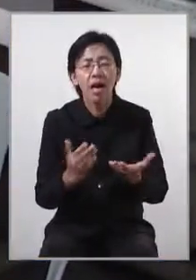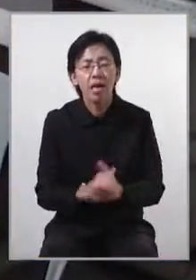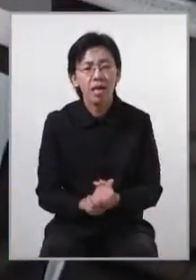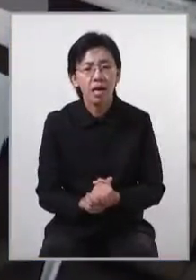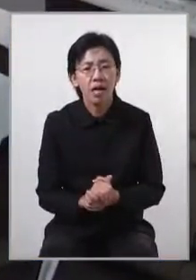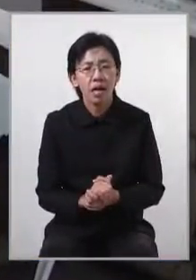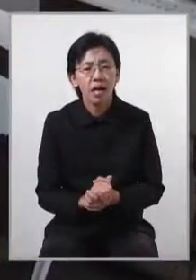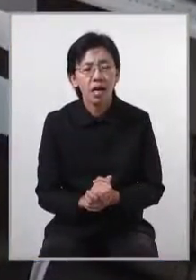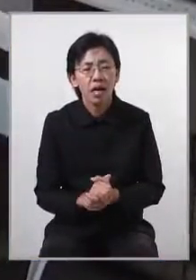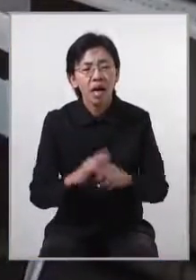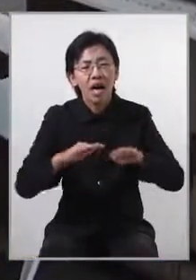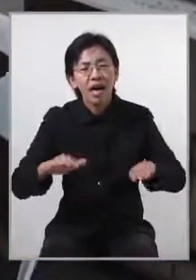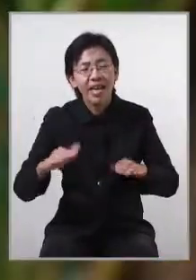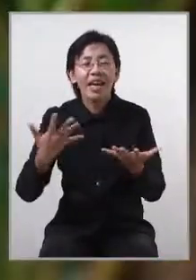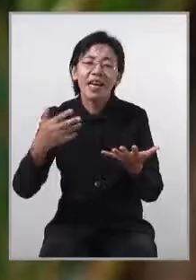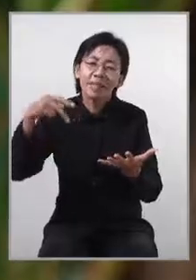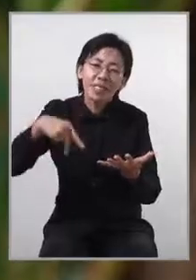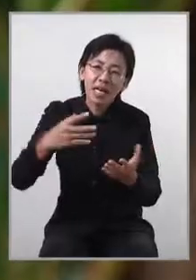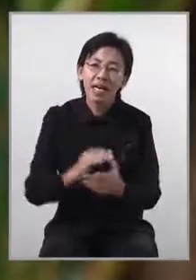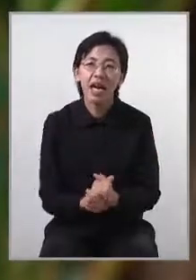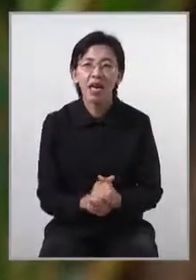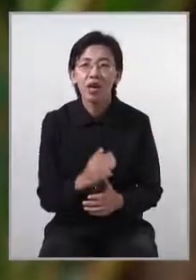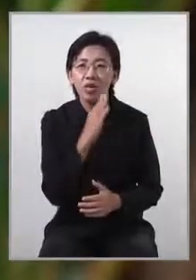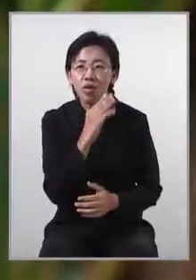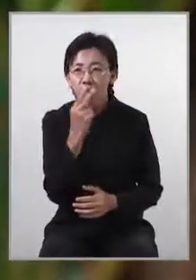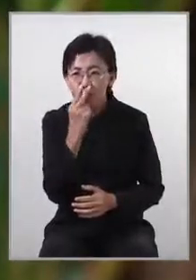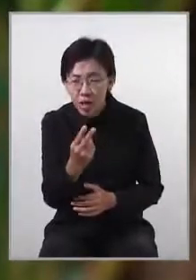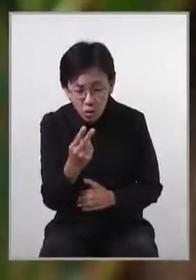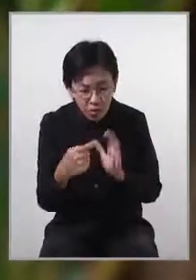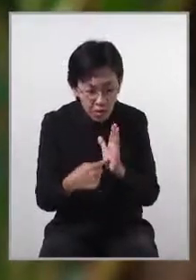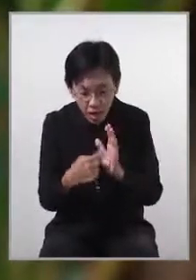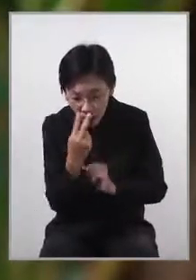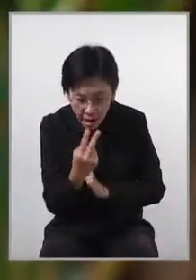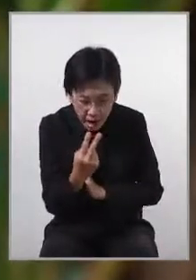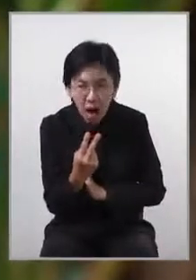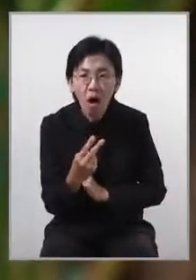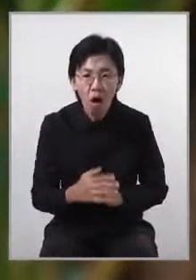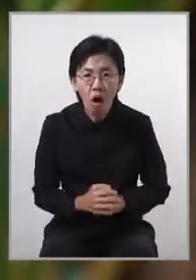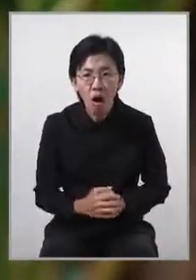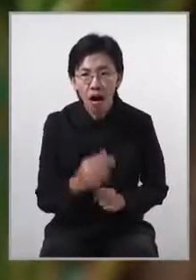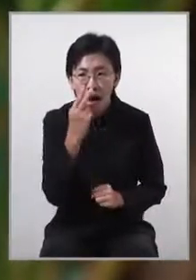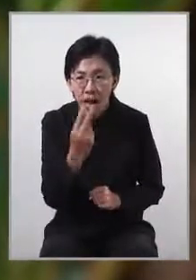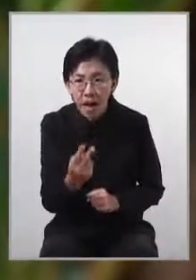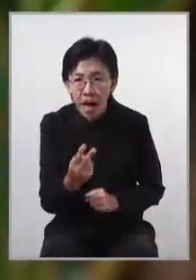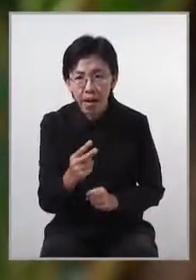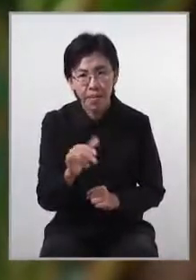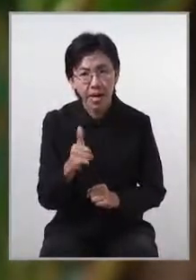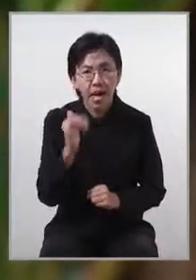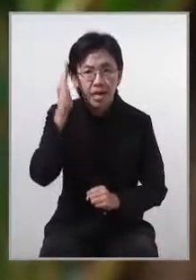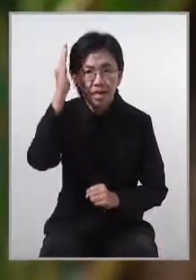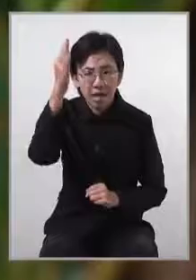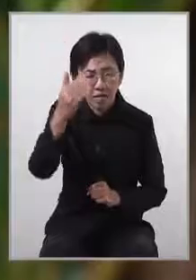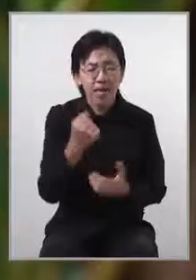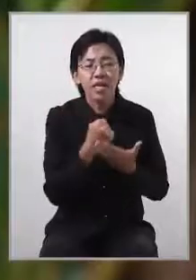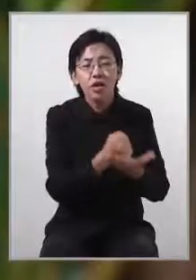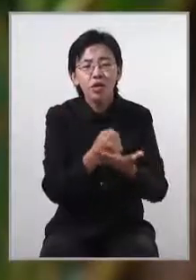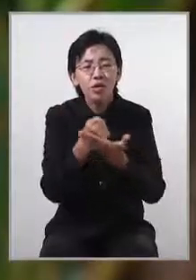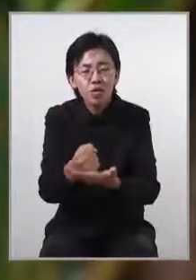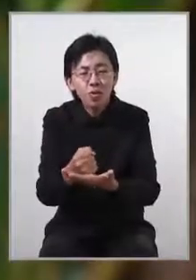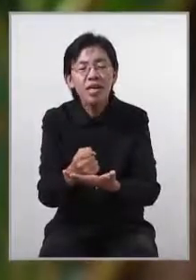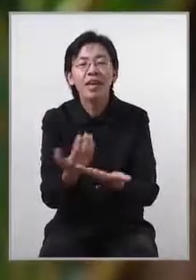เด็กพิเศษเนี่ยนะฮะถ้าเขามาดูเราเป็นตัวอย่างแล้วก็น่าจะช่วยให้